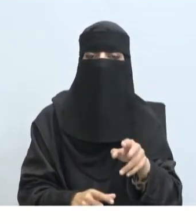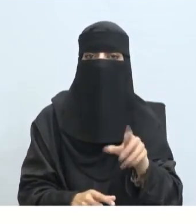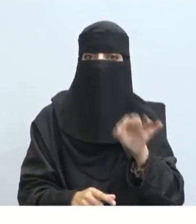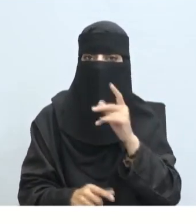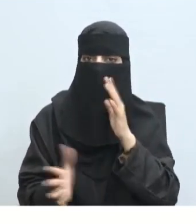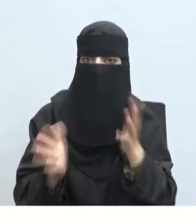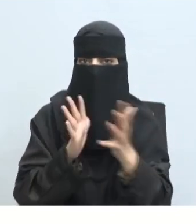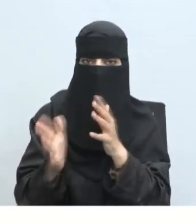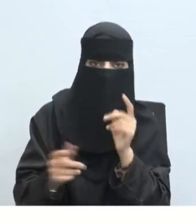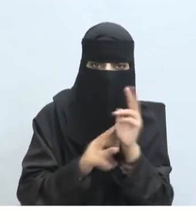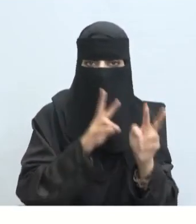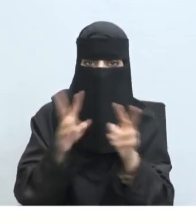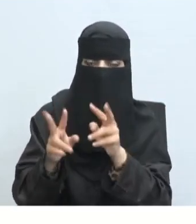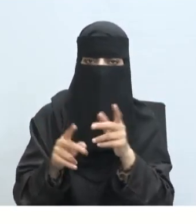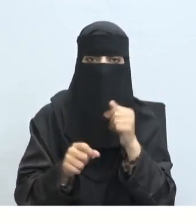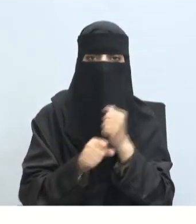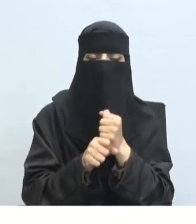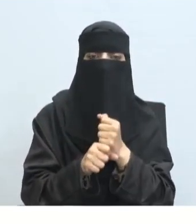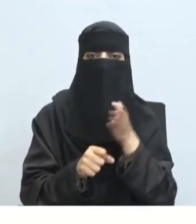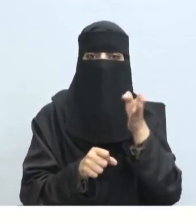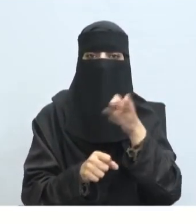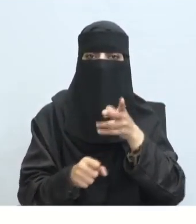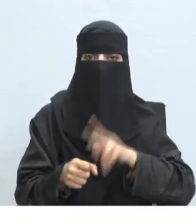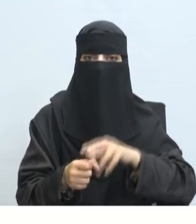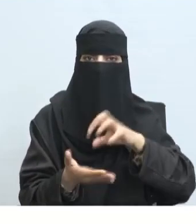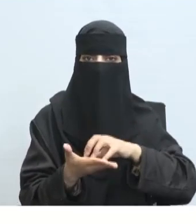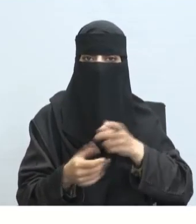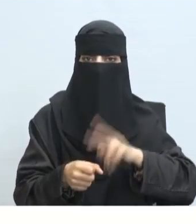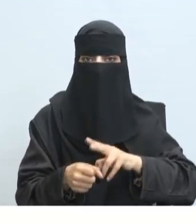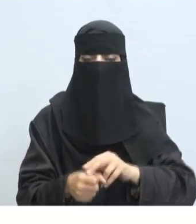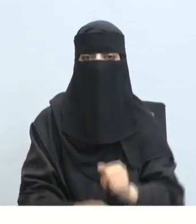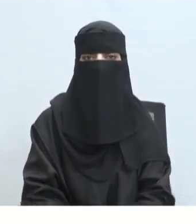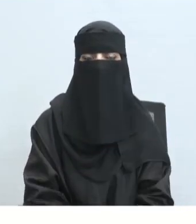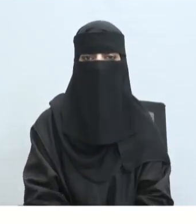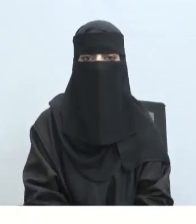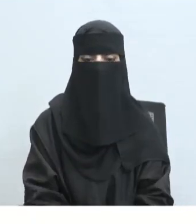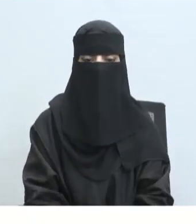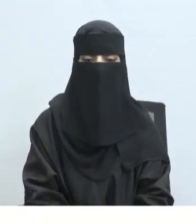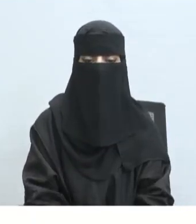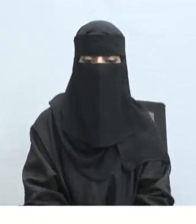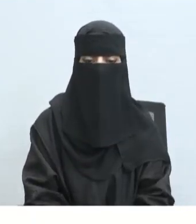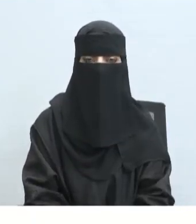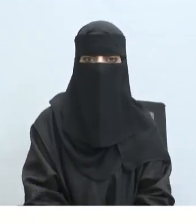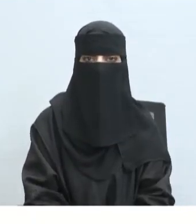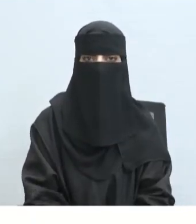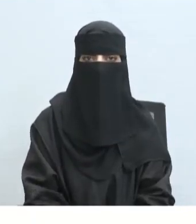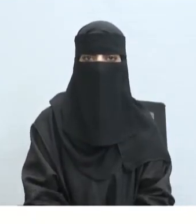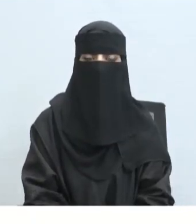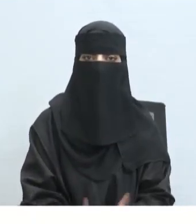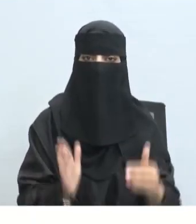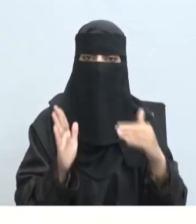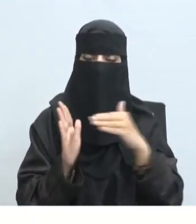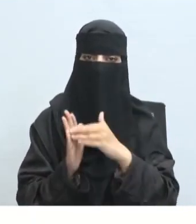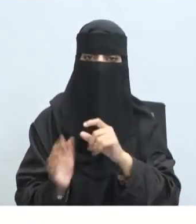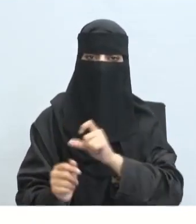وغالبا الفعاليات الضخمه نحتاج الى زياره المكان اكثر من مره الى